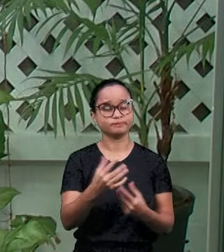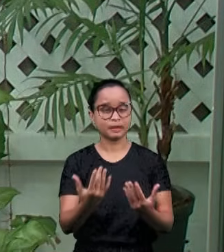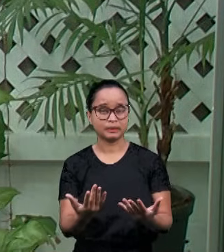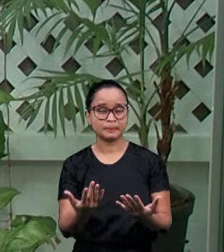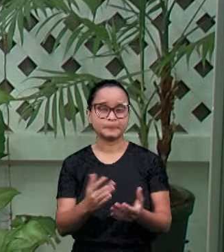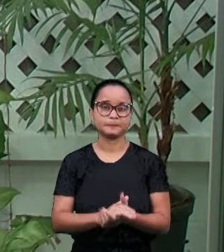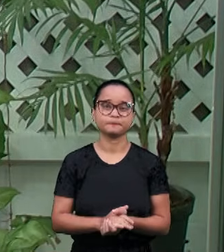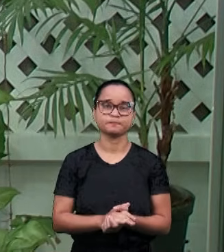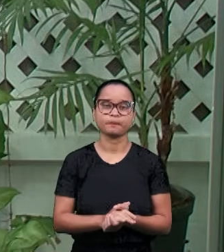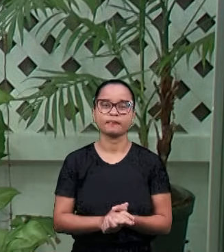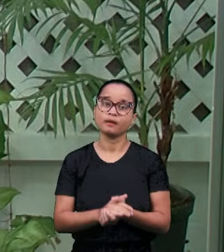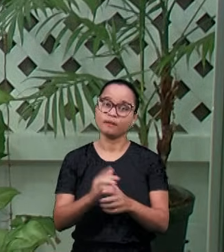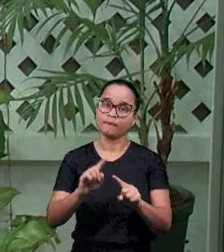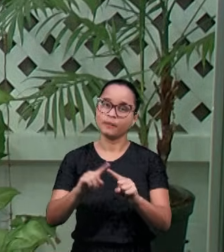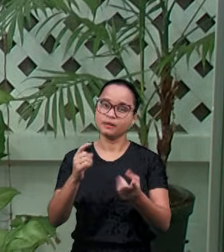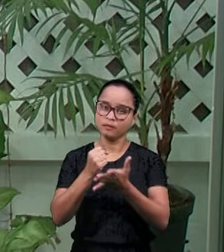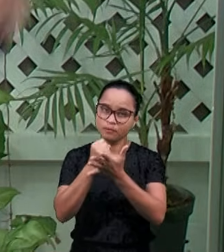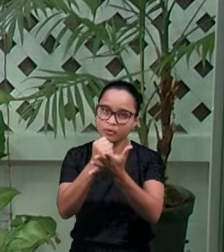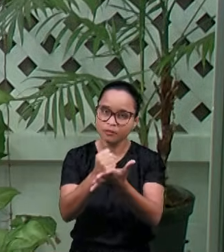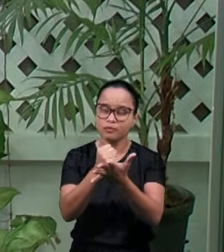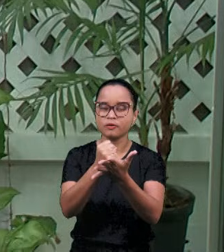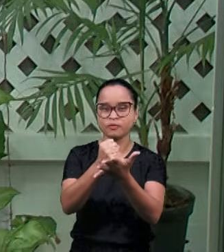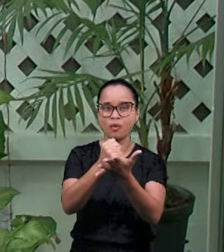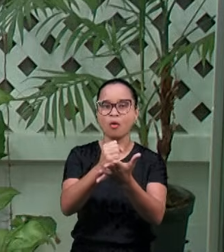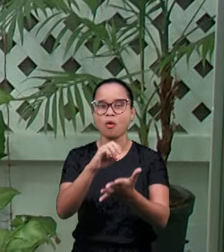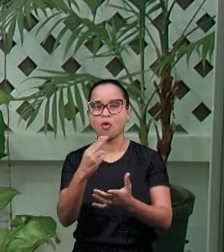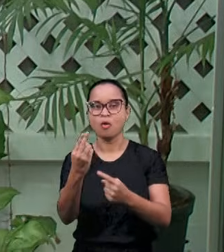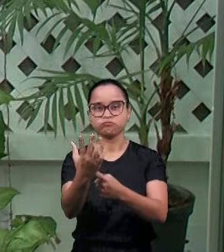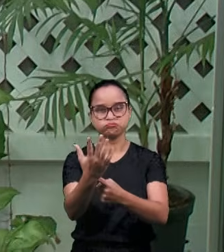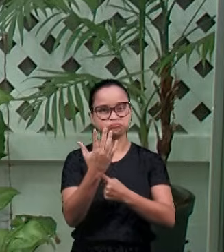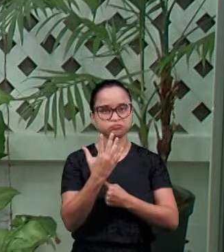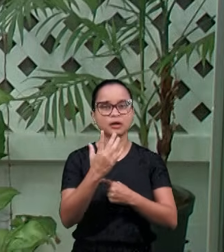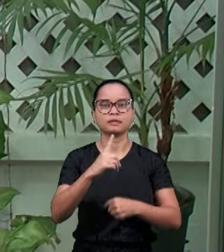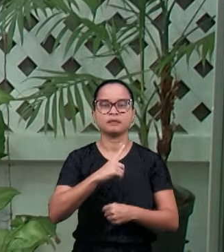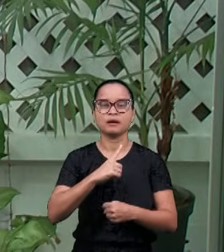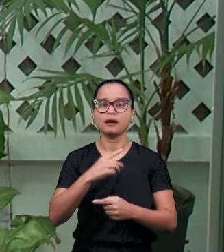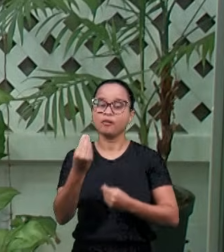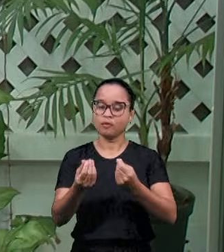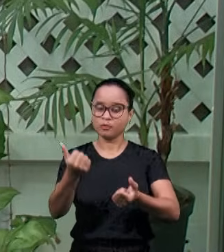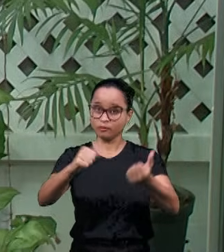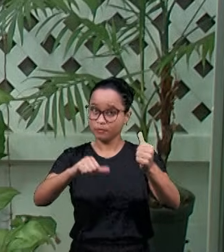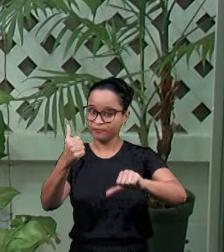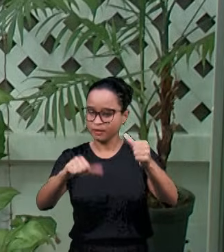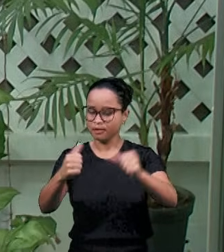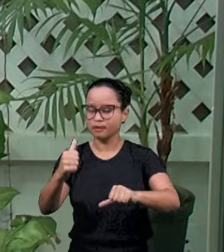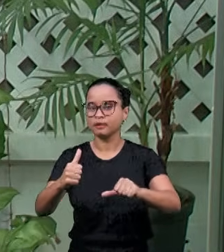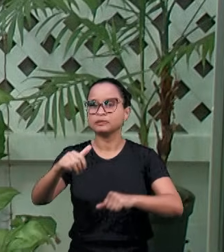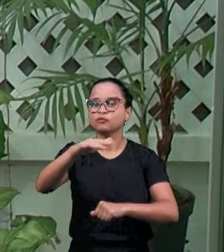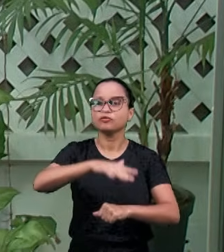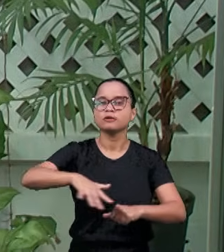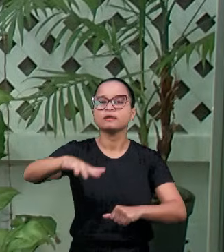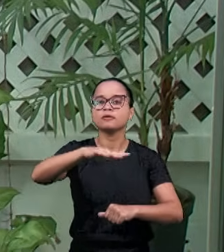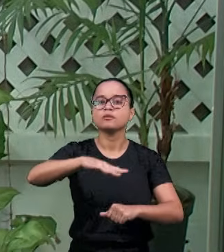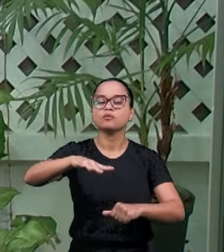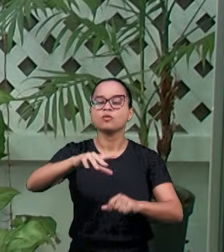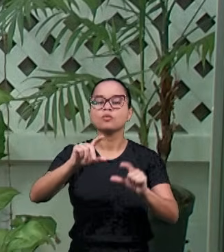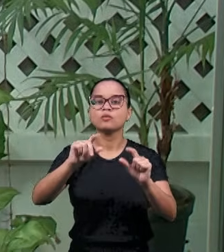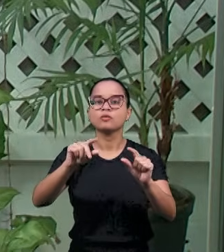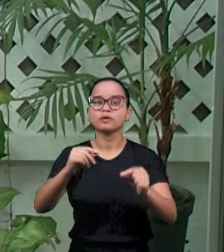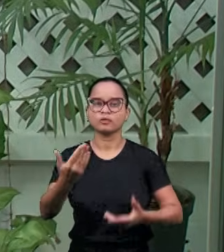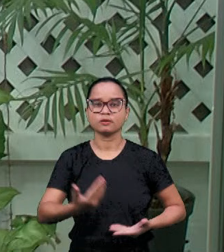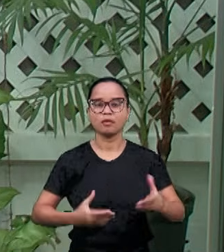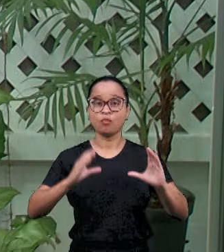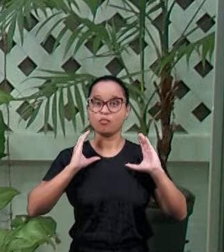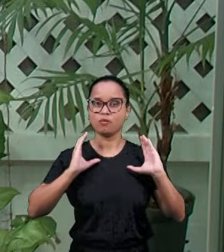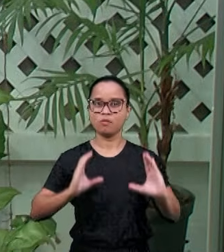certaine manière, c'est une aide que nous recevons, la manière comme nous analysons de manière générale le comportement de